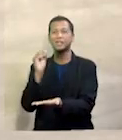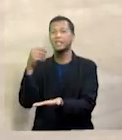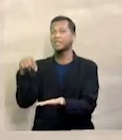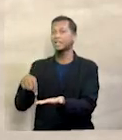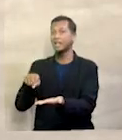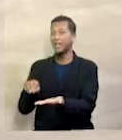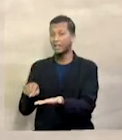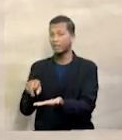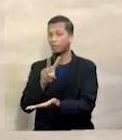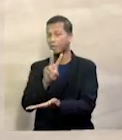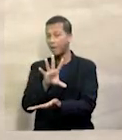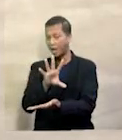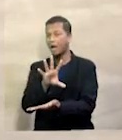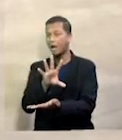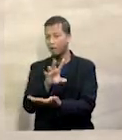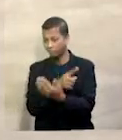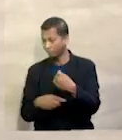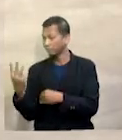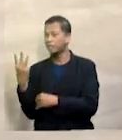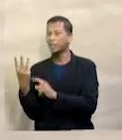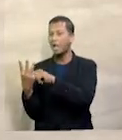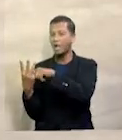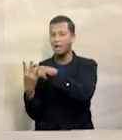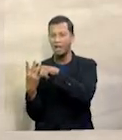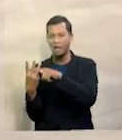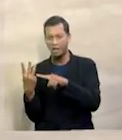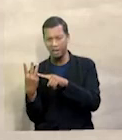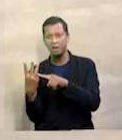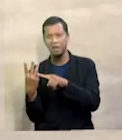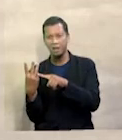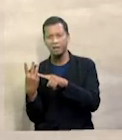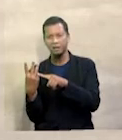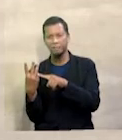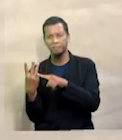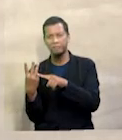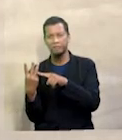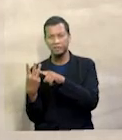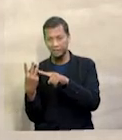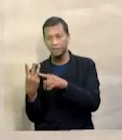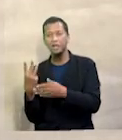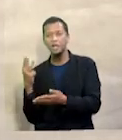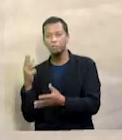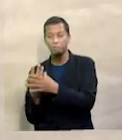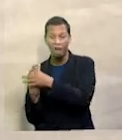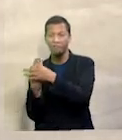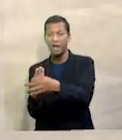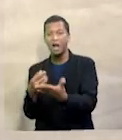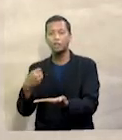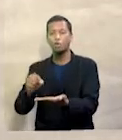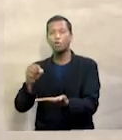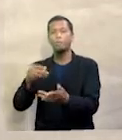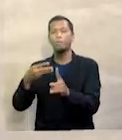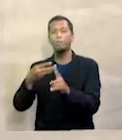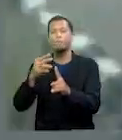tiga diantaranya dari 25 personil Polri ini dapat kami sampaikan juga turut dibawa ke Mako Brimob Kelapa 2 Depok Jawa Barat, yang mana ketiganya